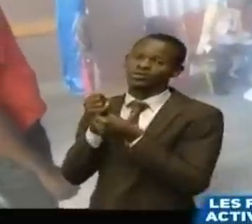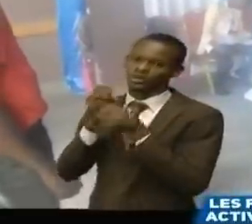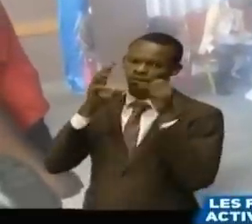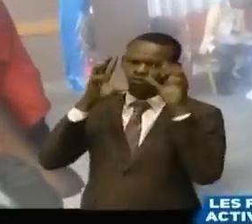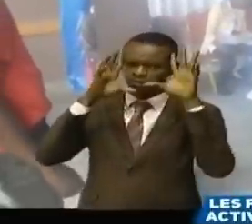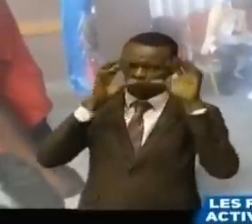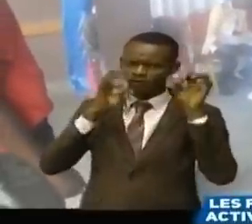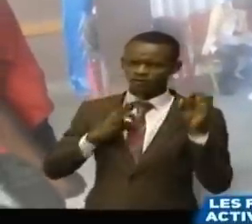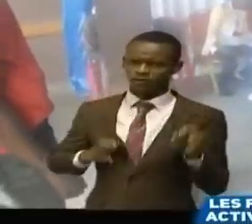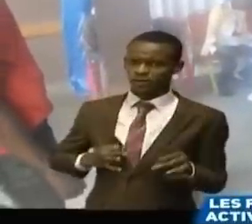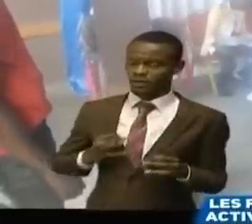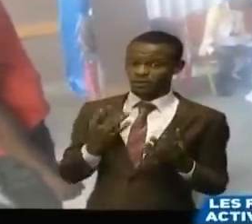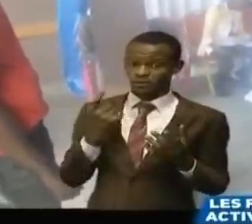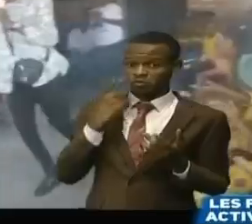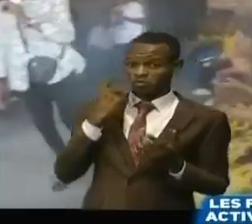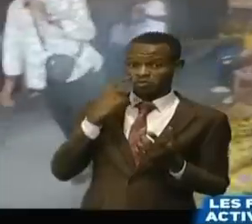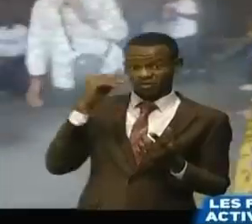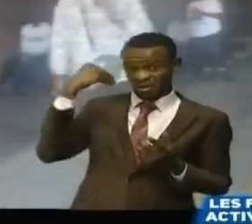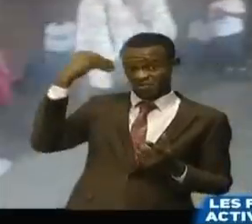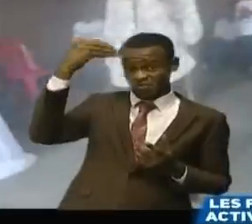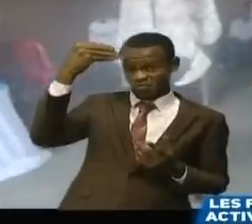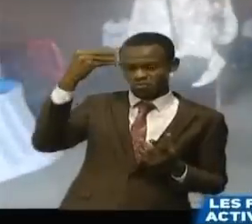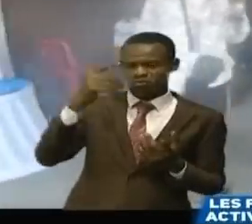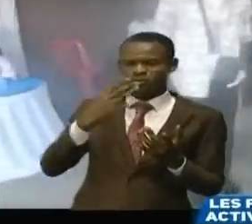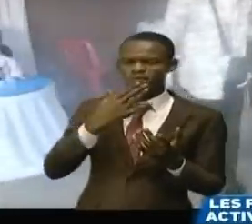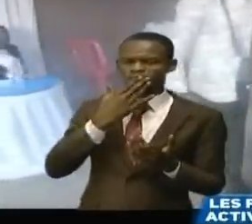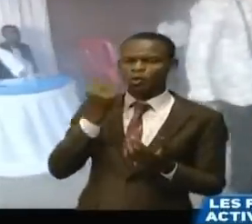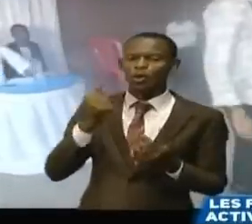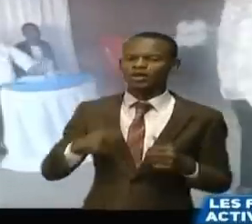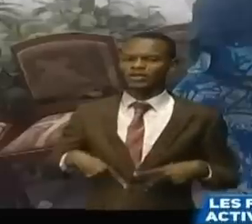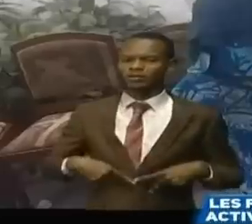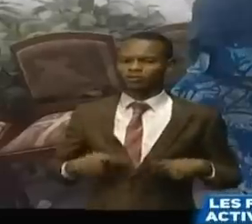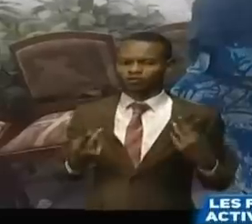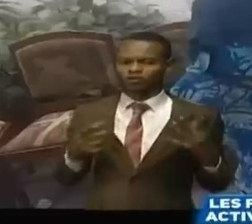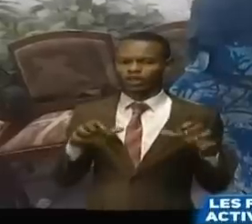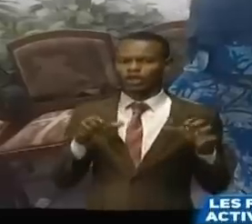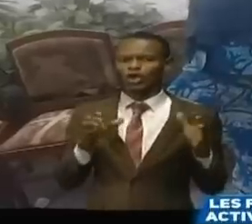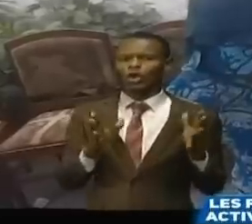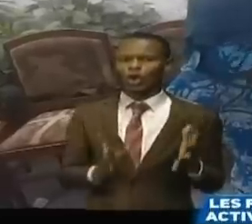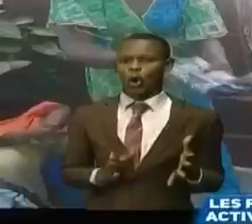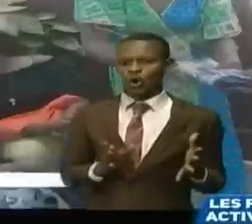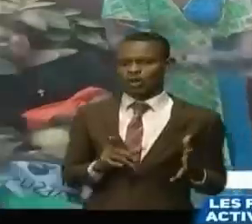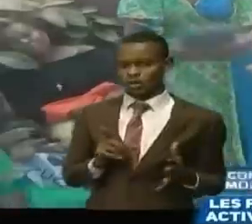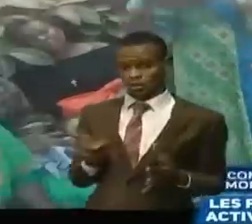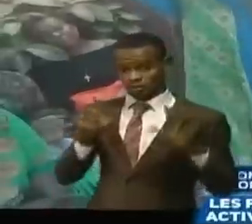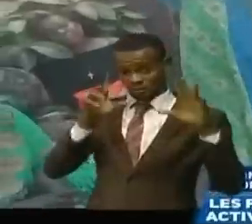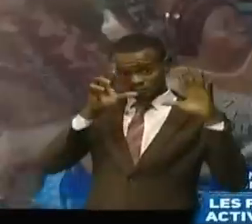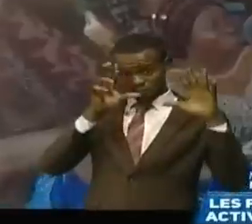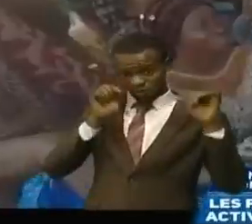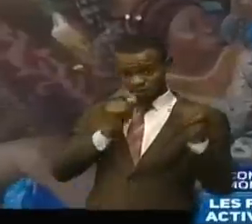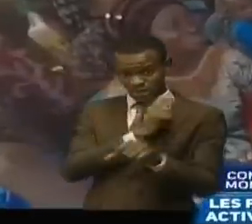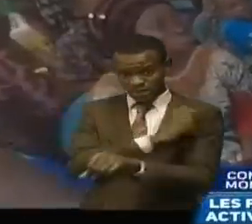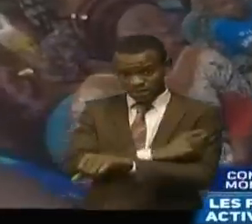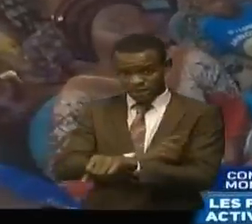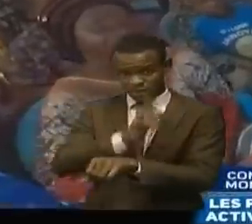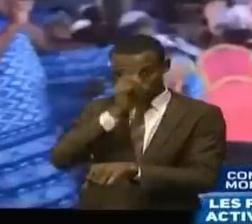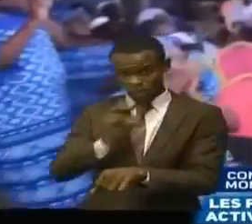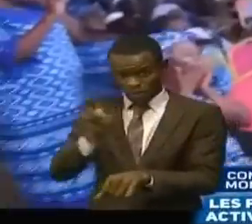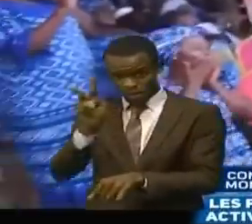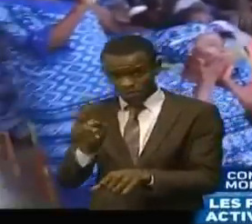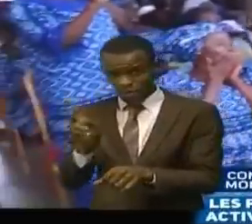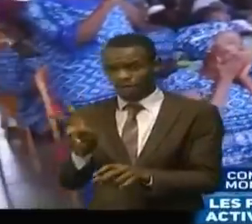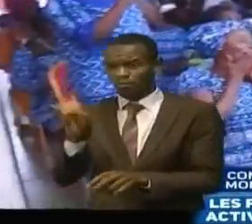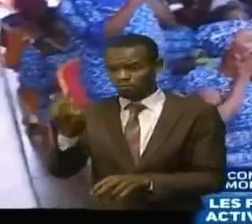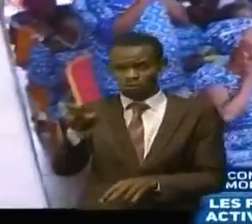des conditions sociales de la population congolaise. Partout où elle passait, Karine Tsumpi a offert un cadeau d'épargne